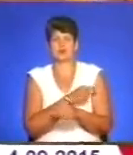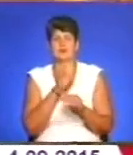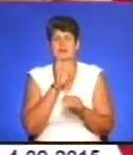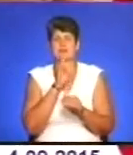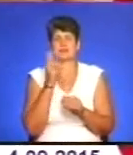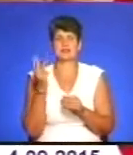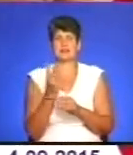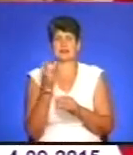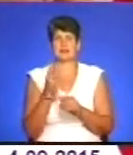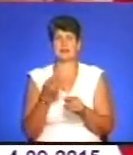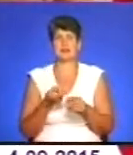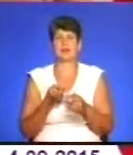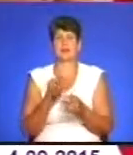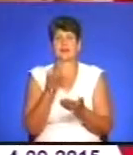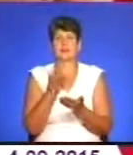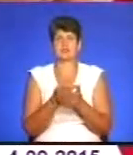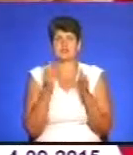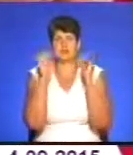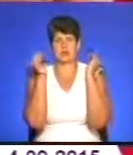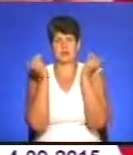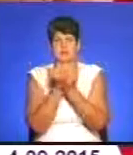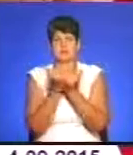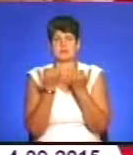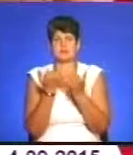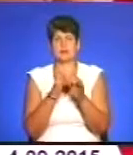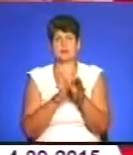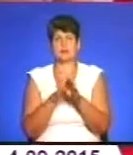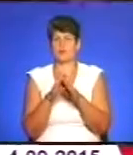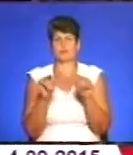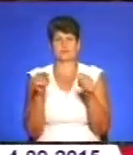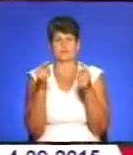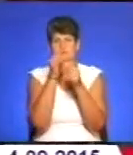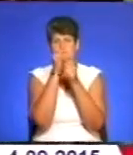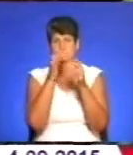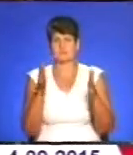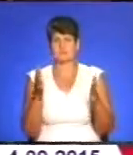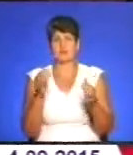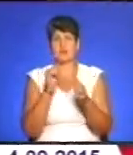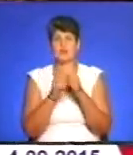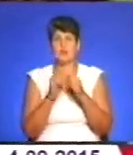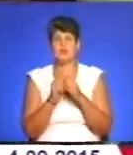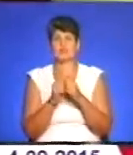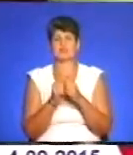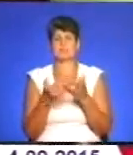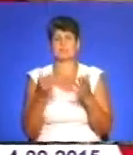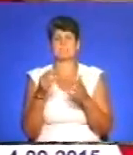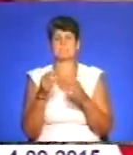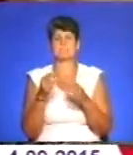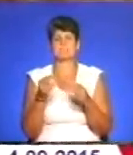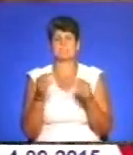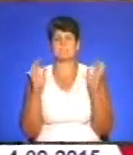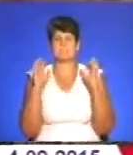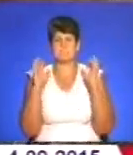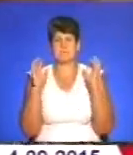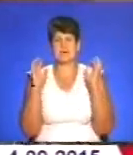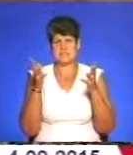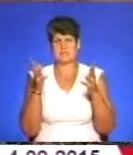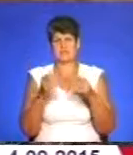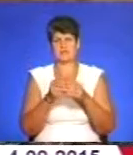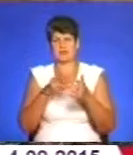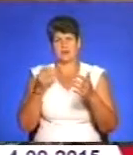тричі лежала в реанімації, після цього досі повністю не реабілітувалася. Кожен приступ відкидає її у розвитку на кілька